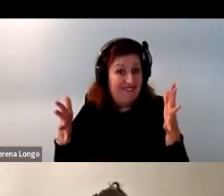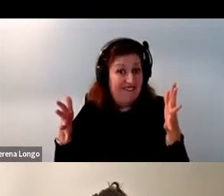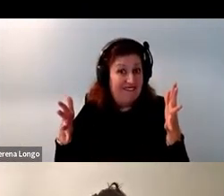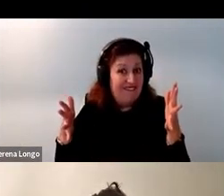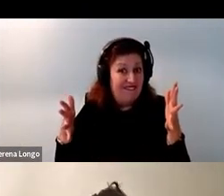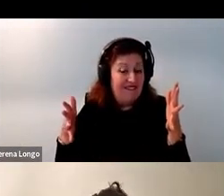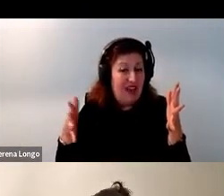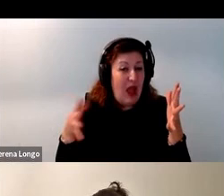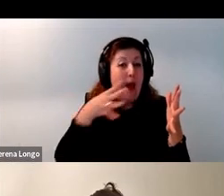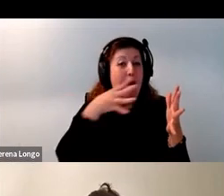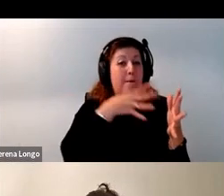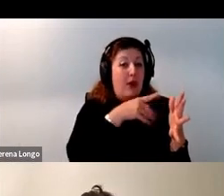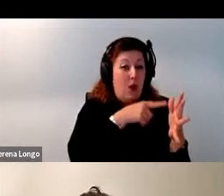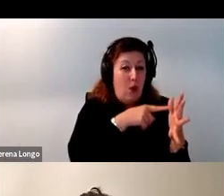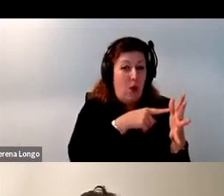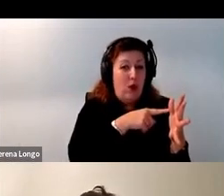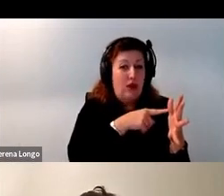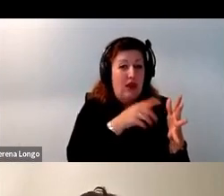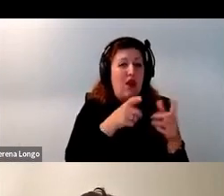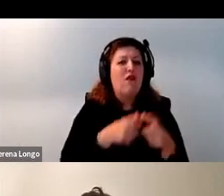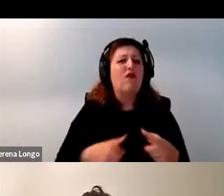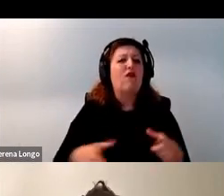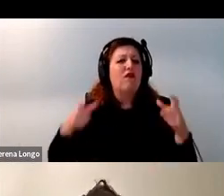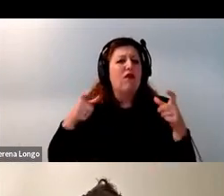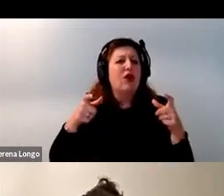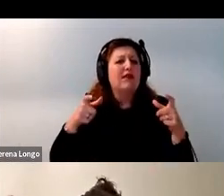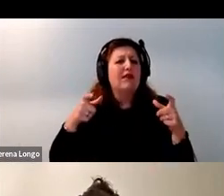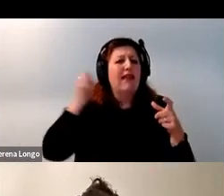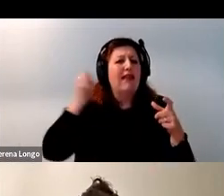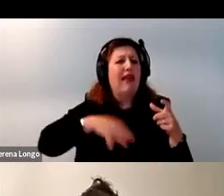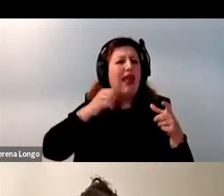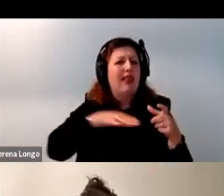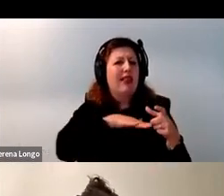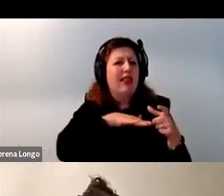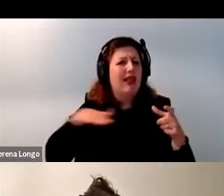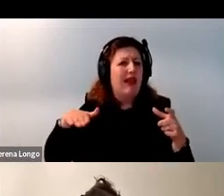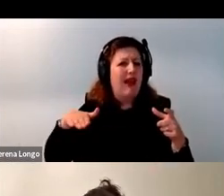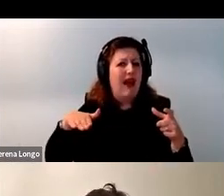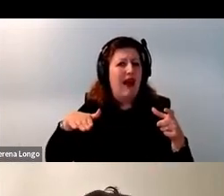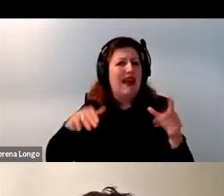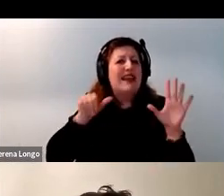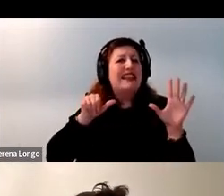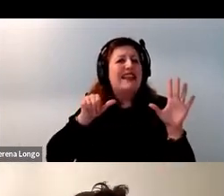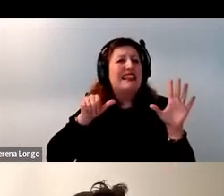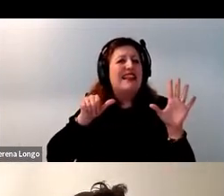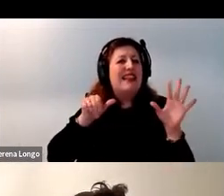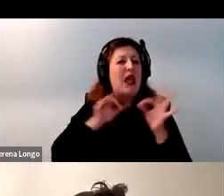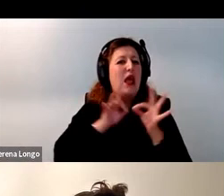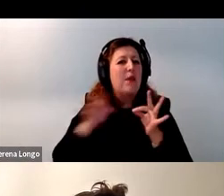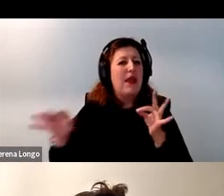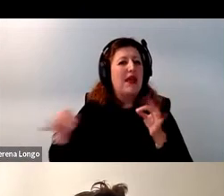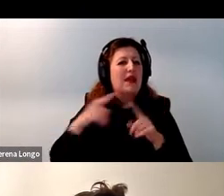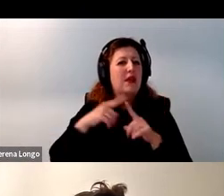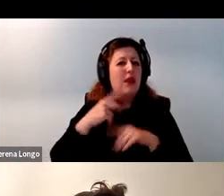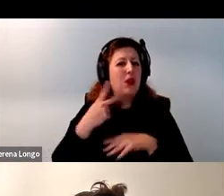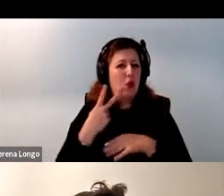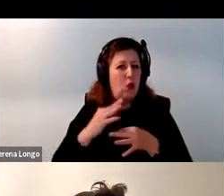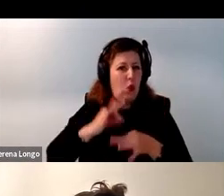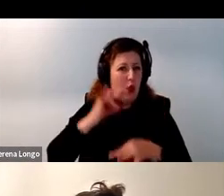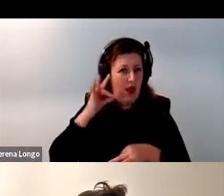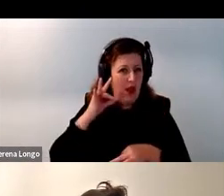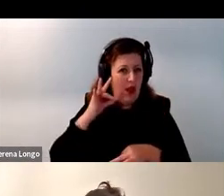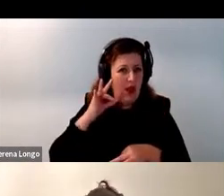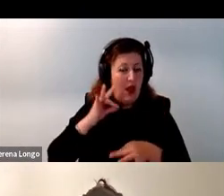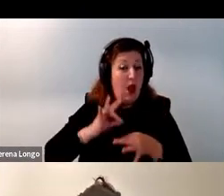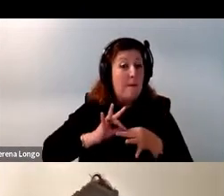fossa settica è a memoria, un 6 metri per 2, è profonda. Porca miseria, profonda credo